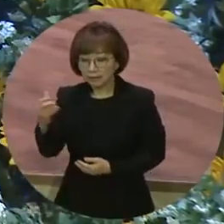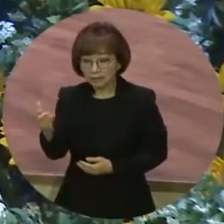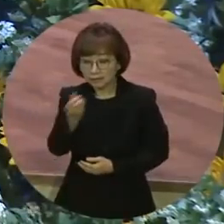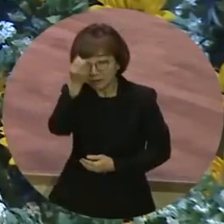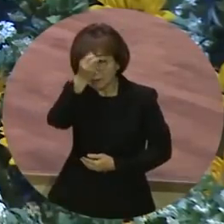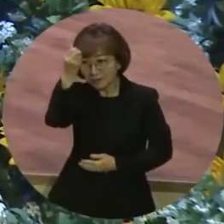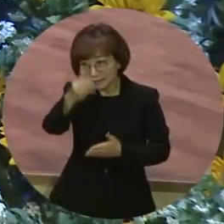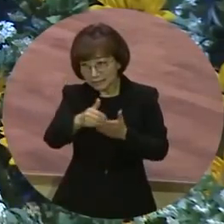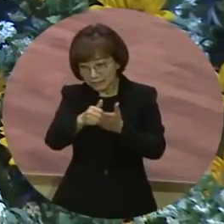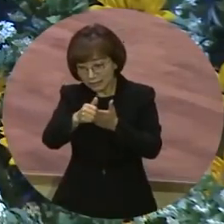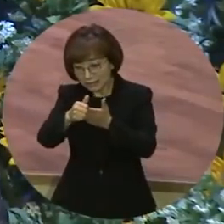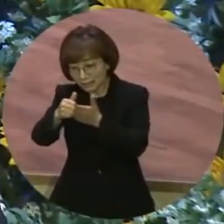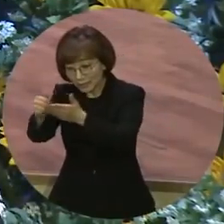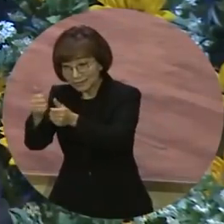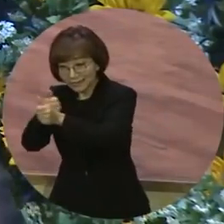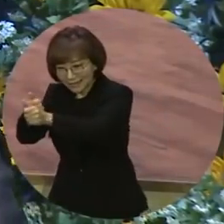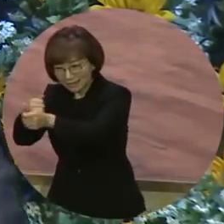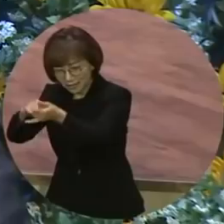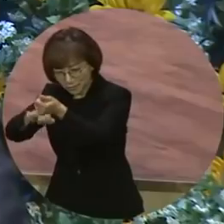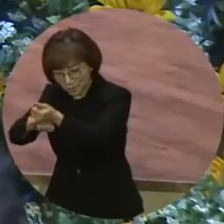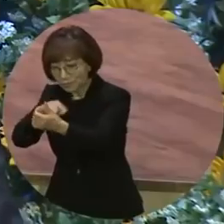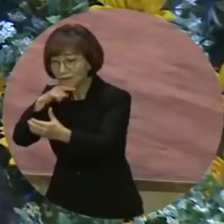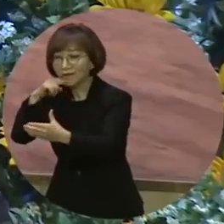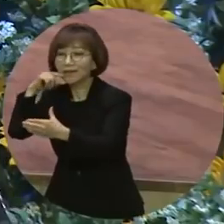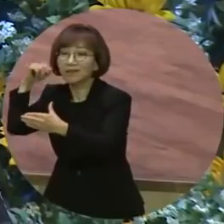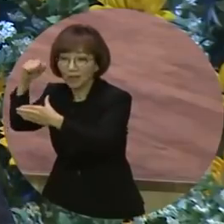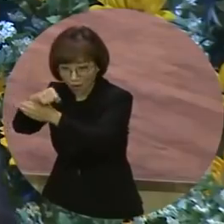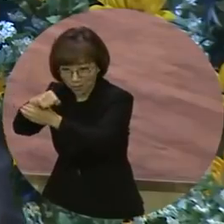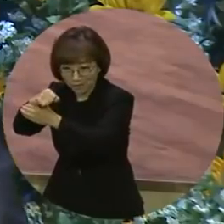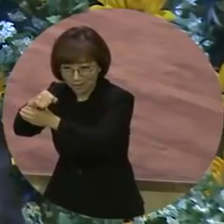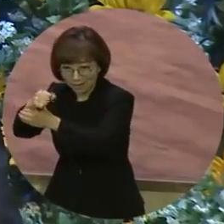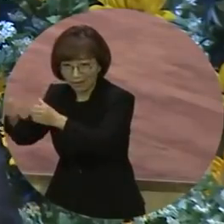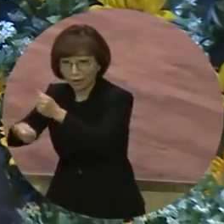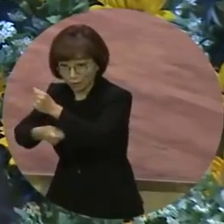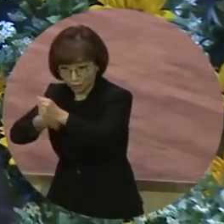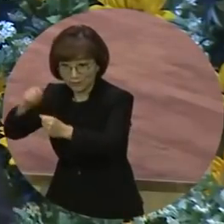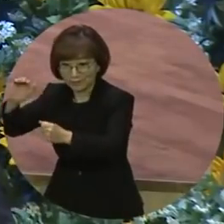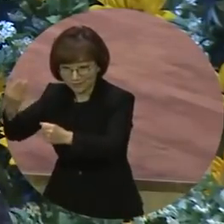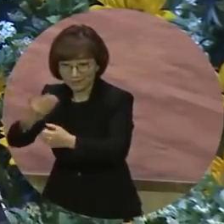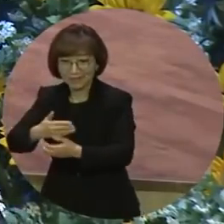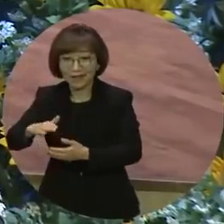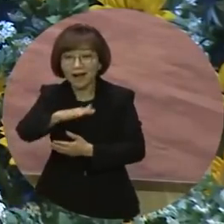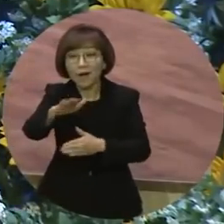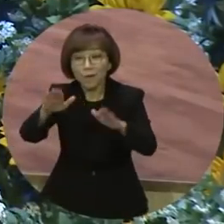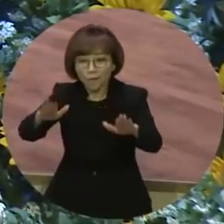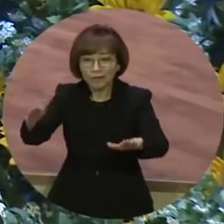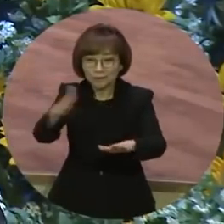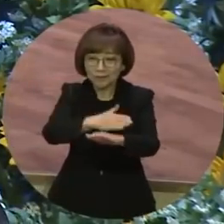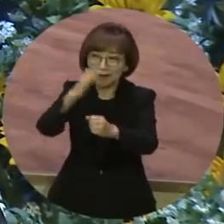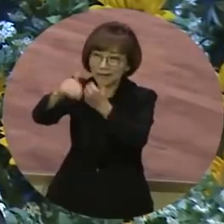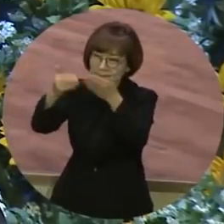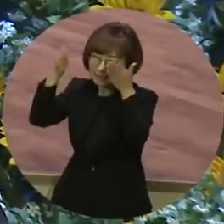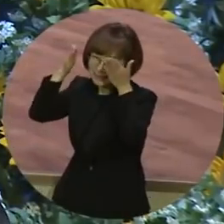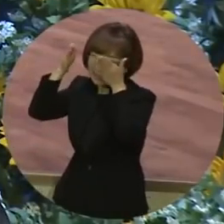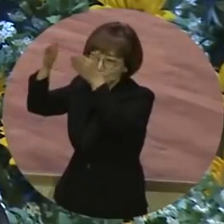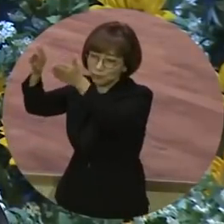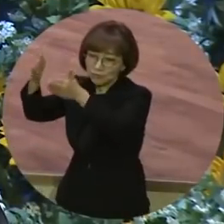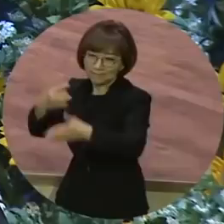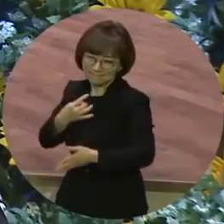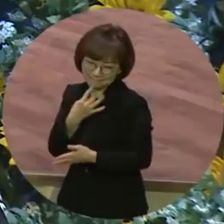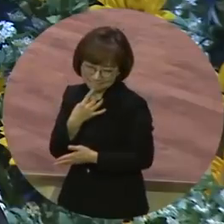가지고 간증을 하지. 성도 여러분, 오늘부터 하나님 한번 올인해 보시기 바랍니다. 이걸 뭐라